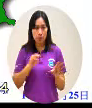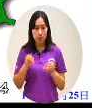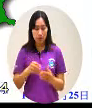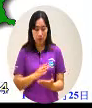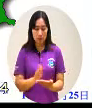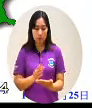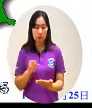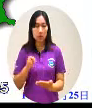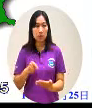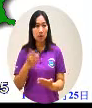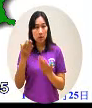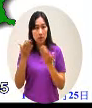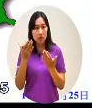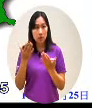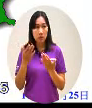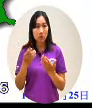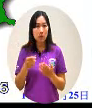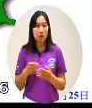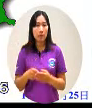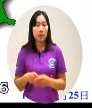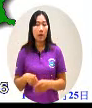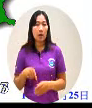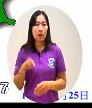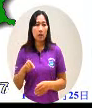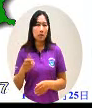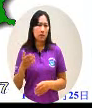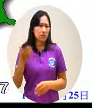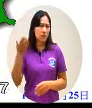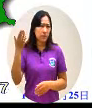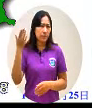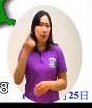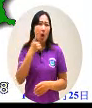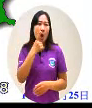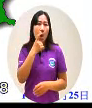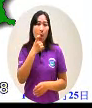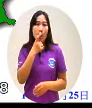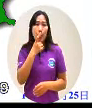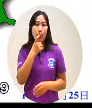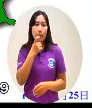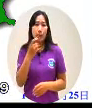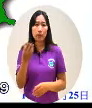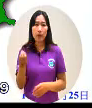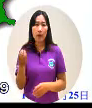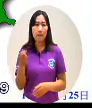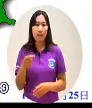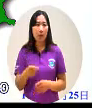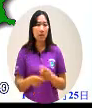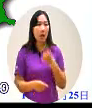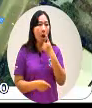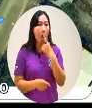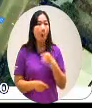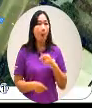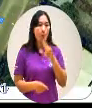今年11月25日做的资料，热带部分拢无，特别是这个所在，是安奈伫这个所在。